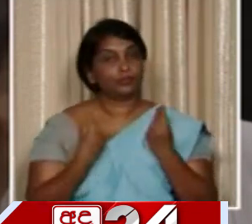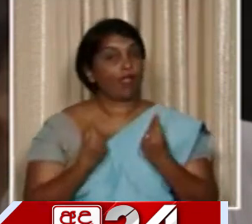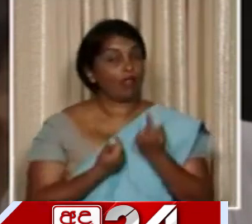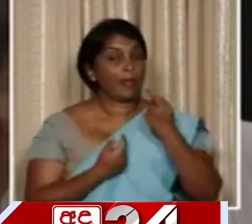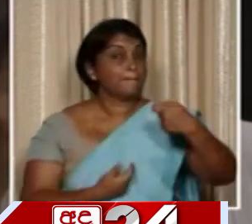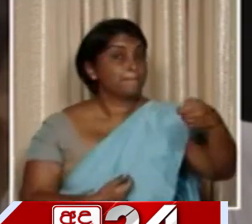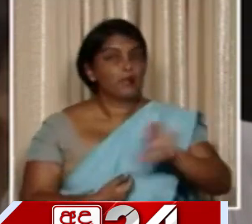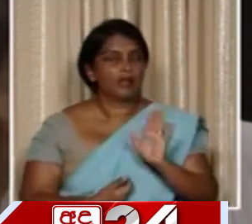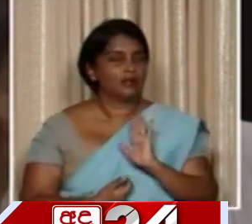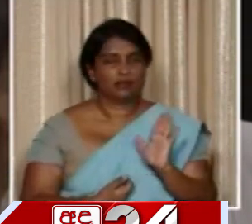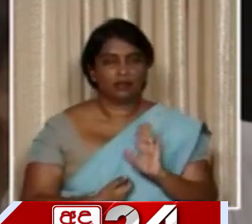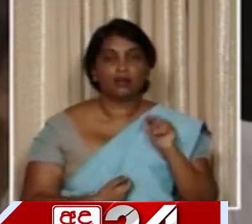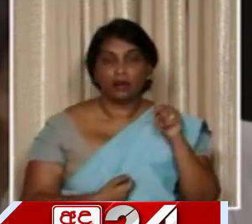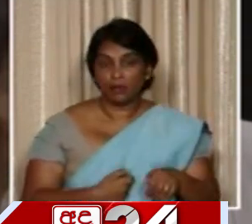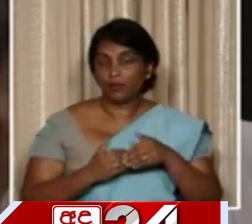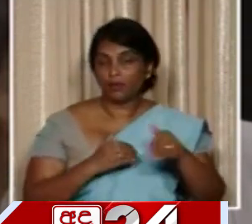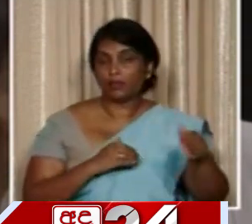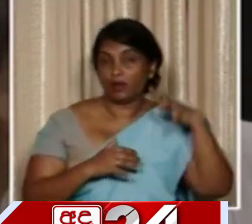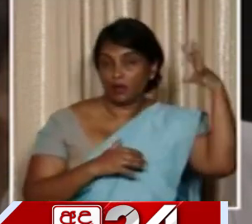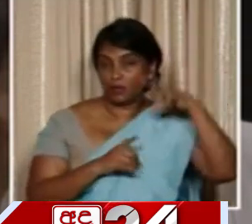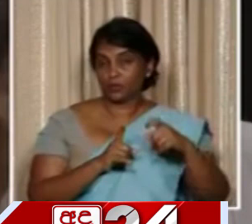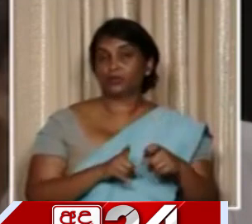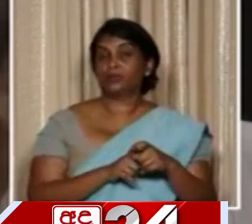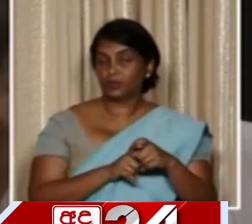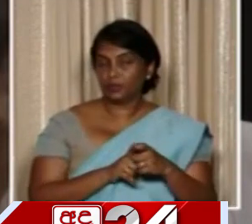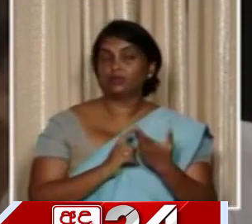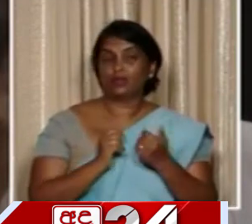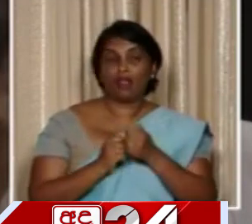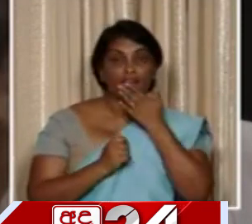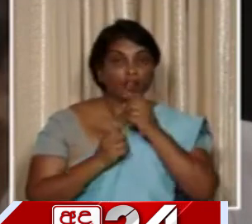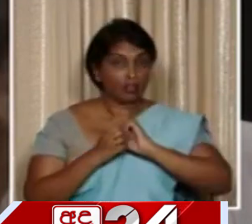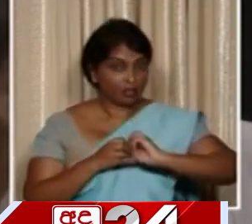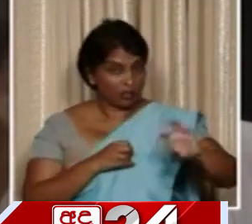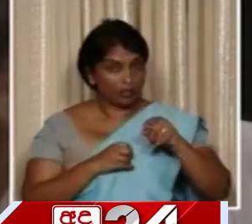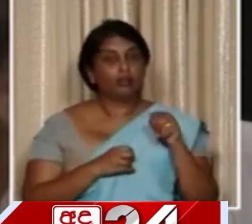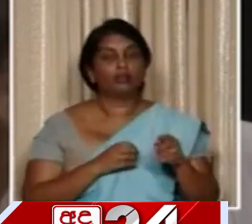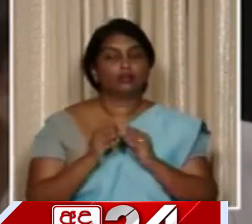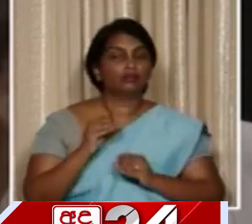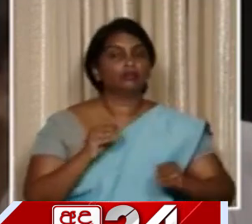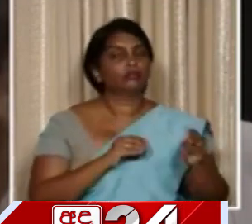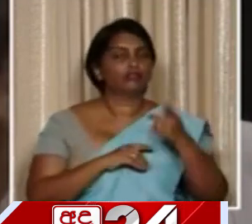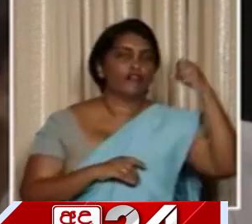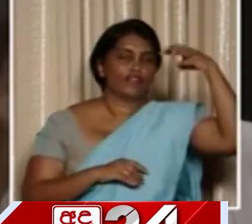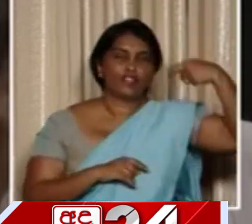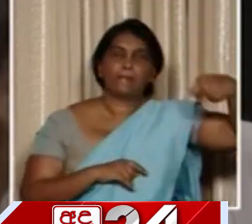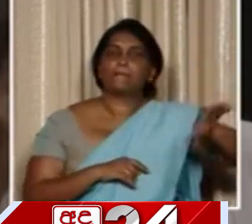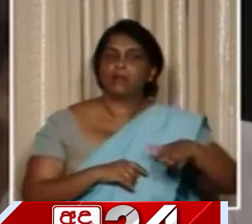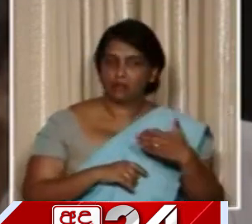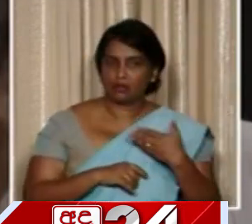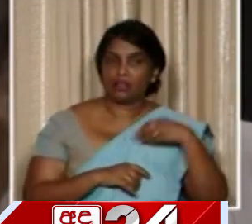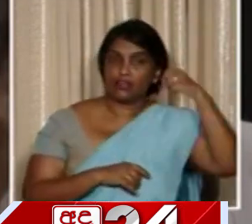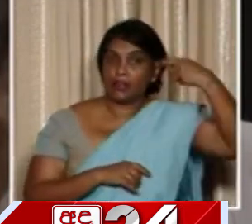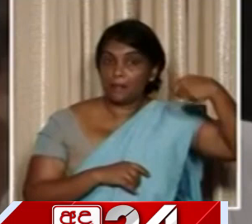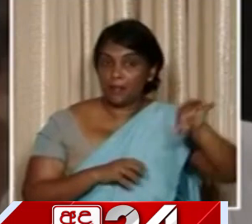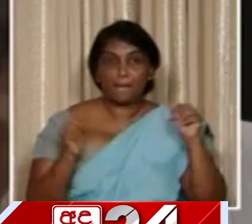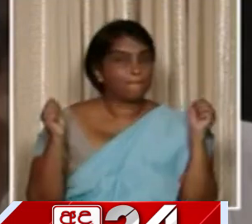මිලදී ගැනීමක් නෙවෙයි. නමුත් මේ ඇති වෙලා තියෙන නියක තත්ත්වයක් එක්ක අපි ජලය නිකුත් කරනවා නම් විකල්පේ හැටියට අපිට විදුලිය මිලදී ගන්න වෙනවා. ඒක විදුලිය මිලදී